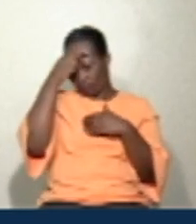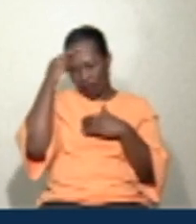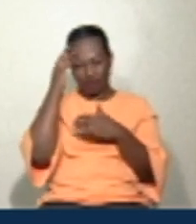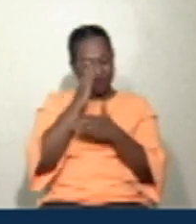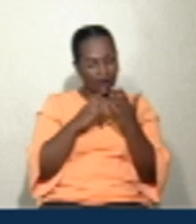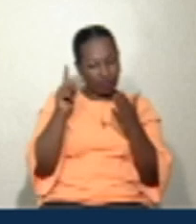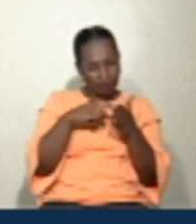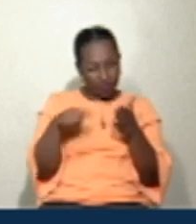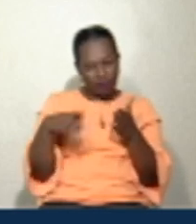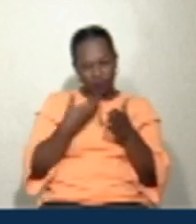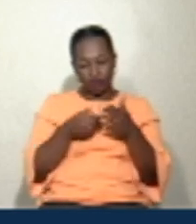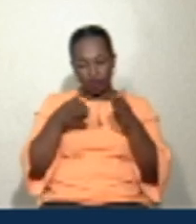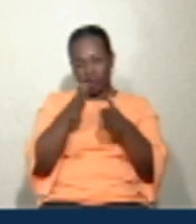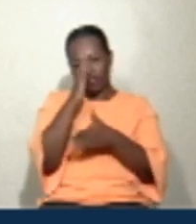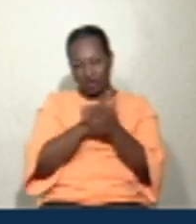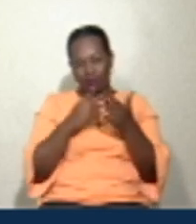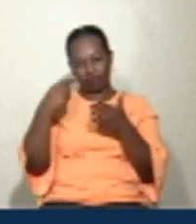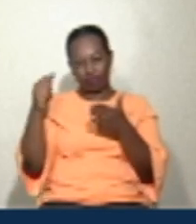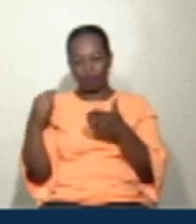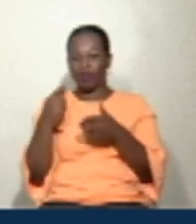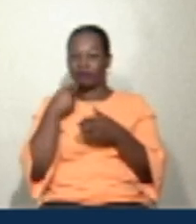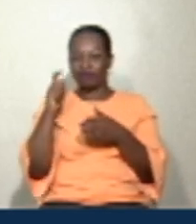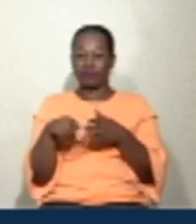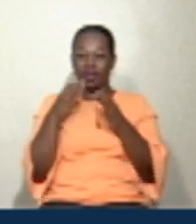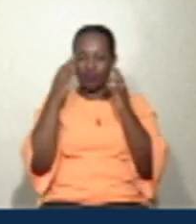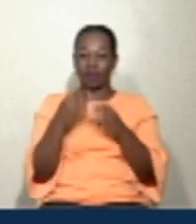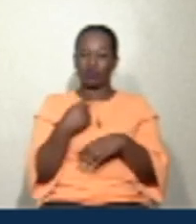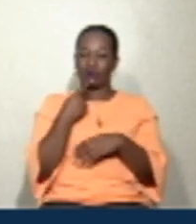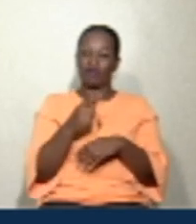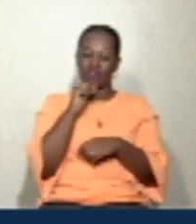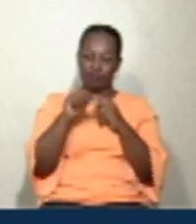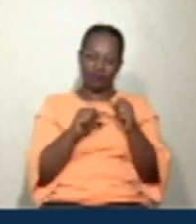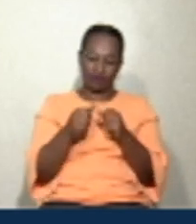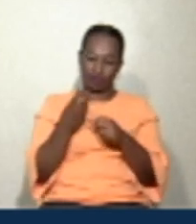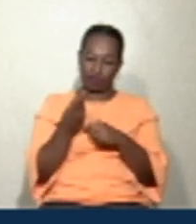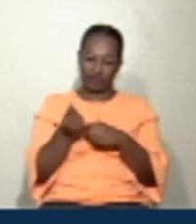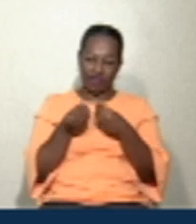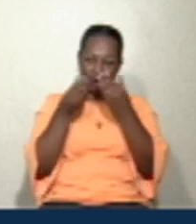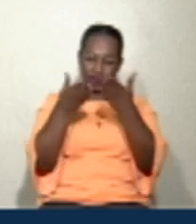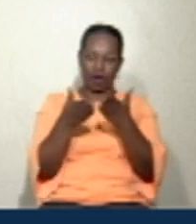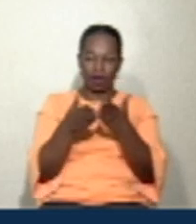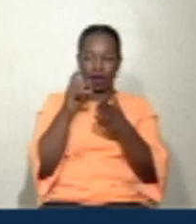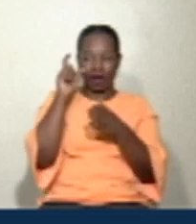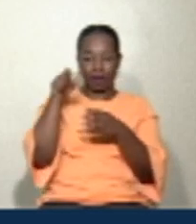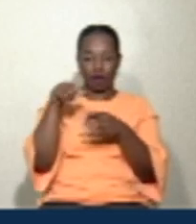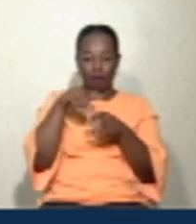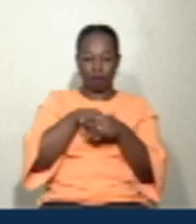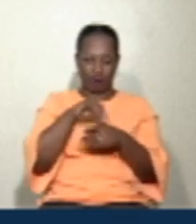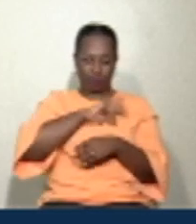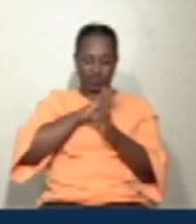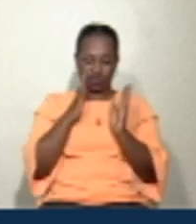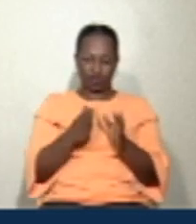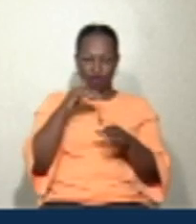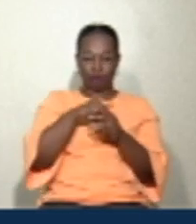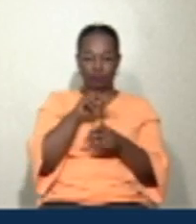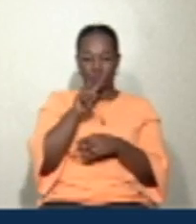hari ibyo tugomba gukosora. Ibyo mwarimu mvuzeho by'amafaranga ahabwa abagenerwa ibikorwa ba VUP byagaragaye ko harahatinda